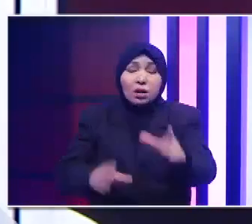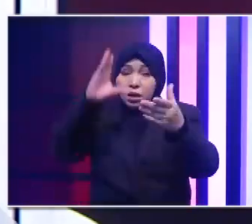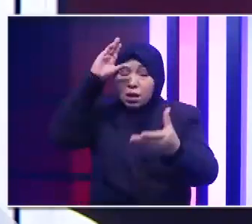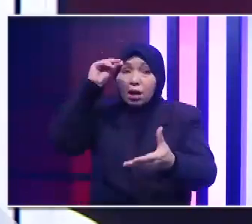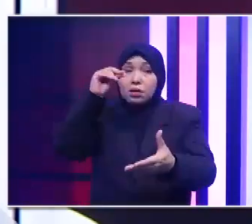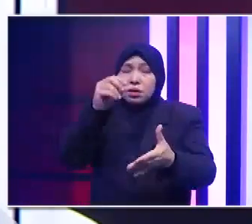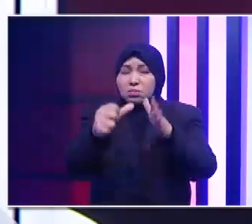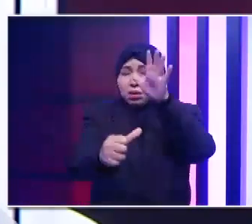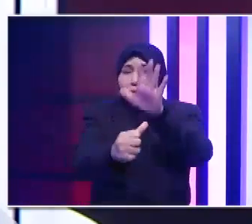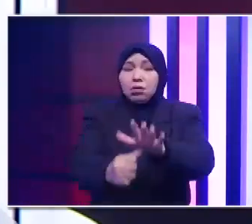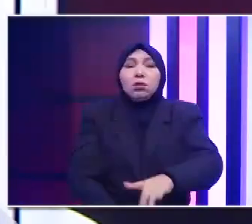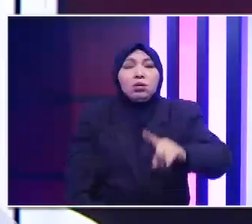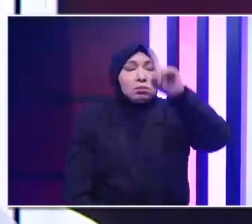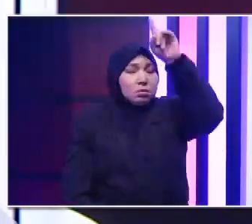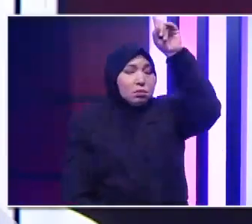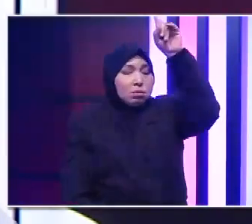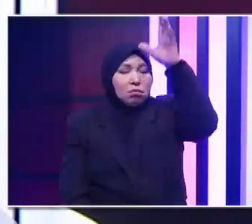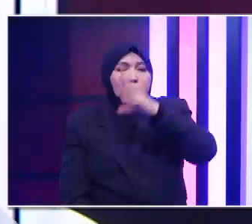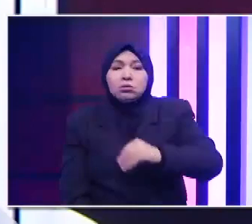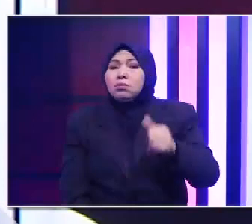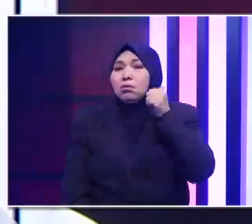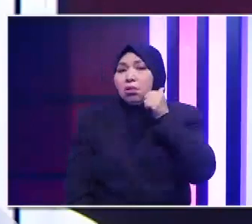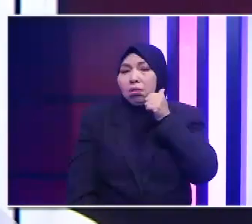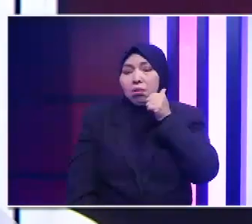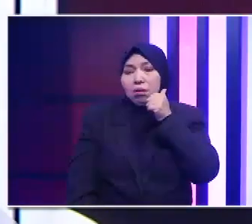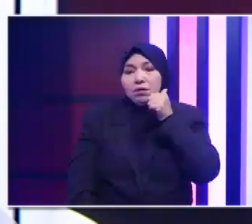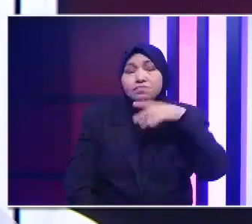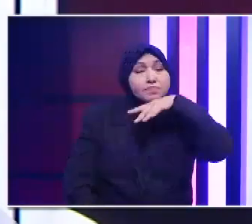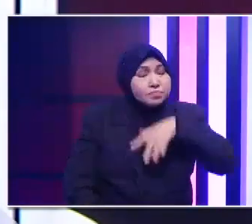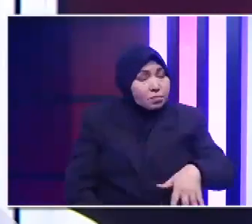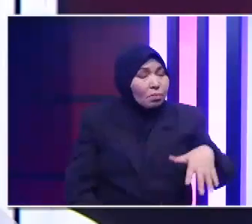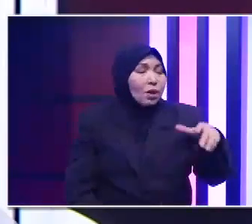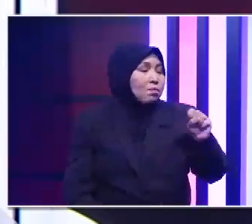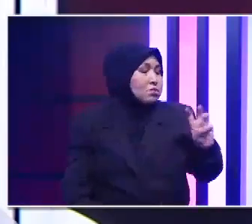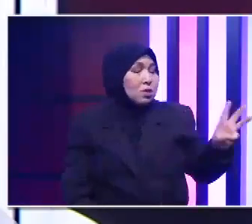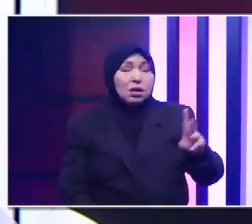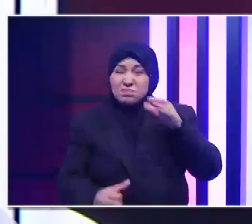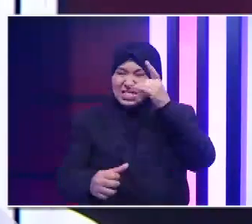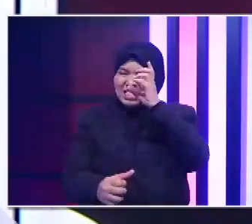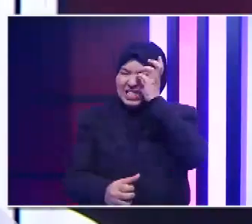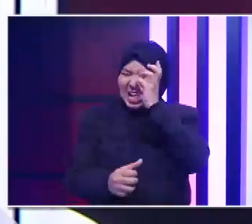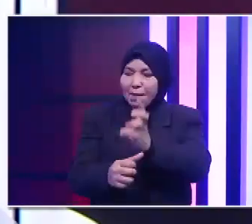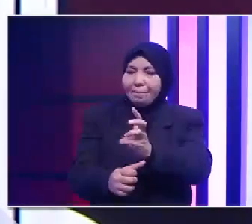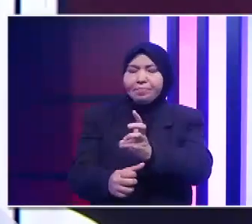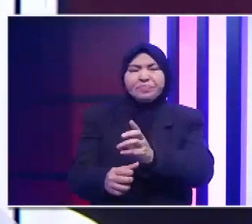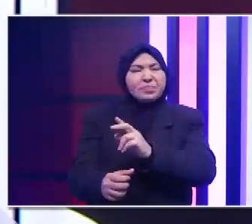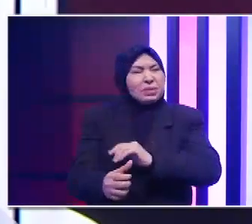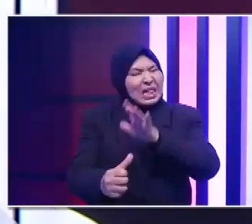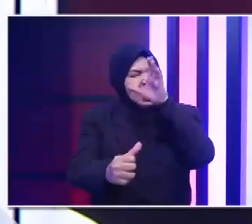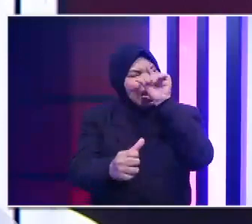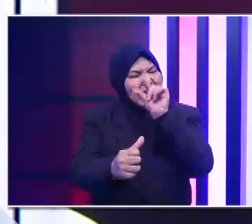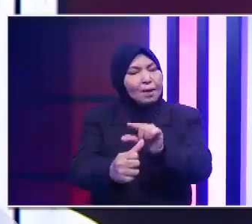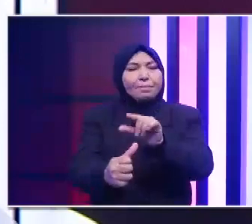menghina Allah subhanahuwata'ala menghina Nabi Shallallahu Alaihi Wasallam menghina agama Islam this I